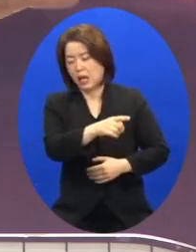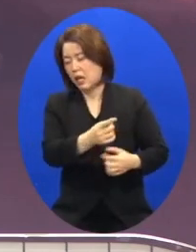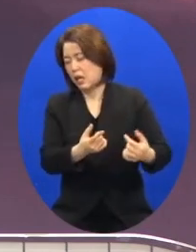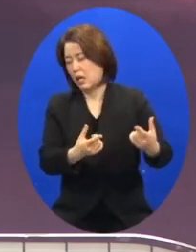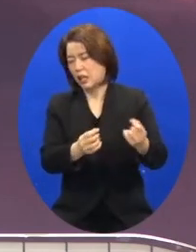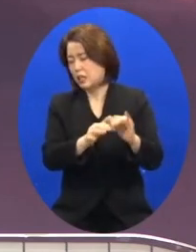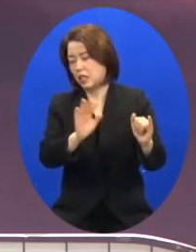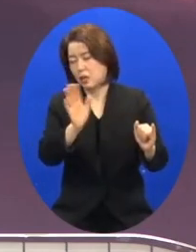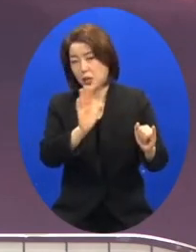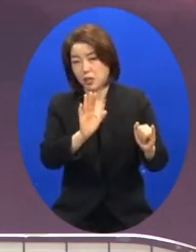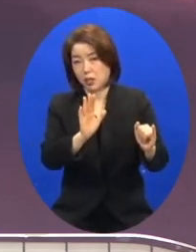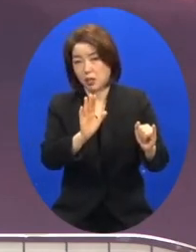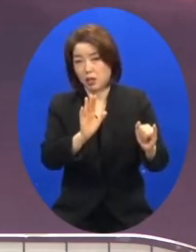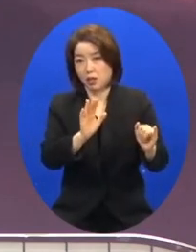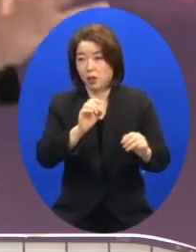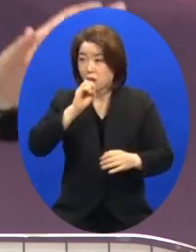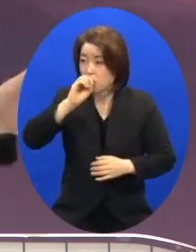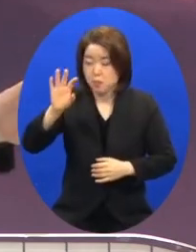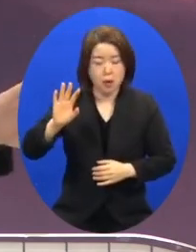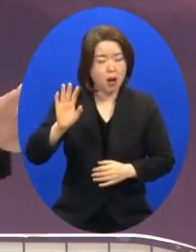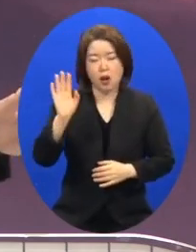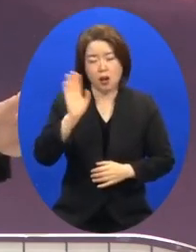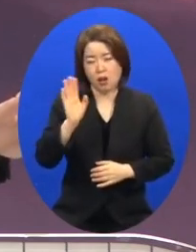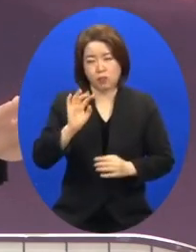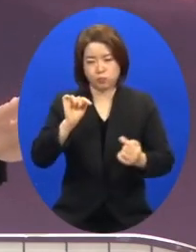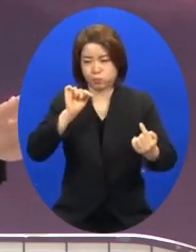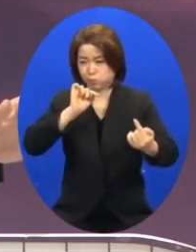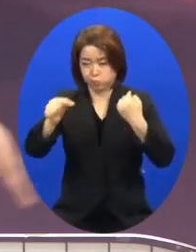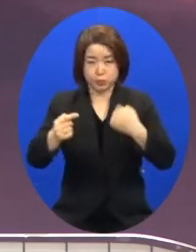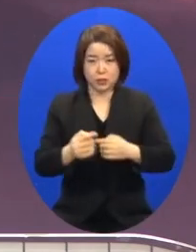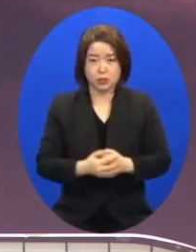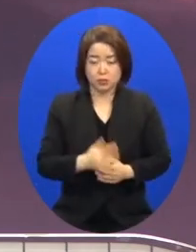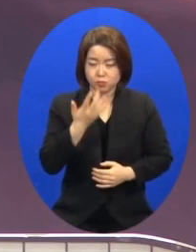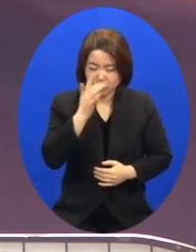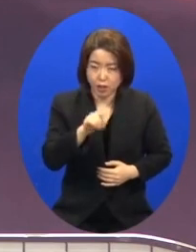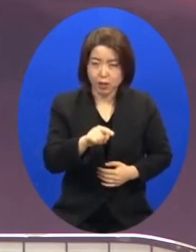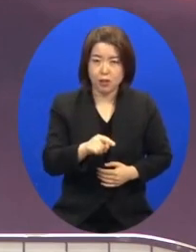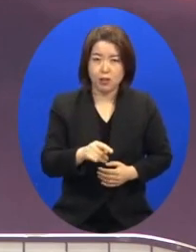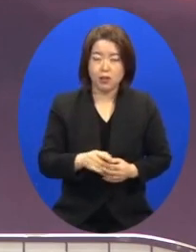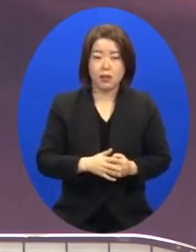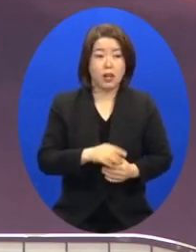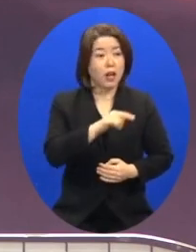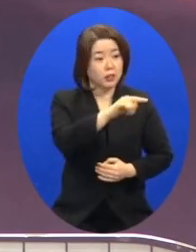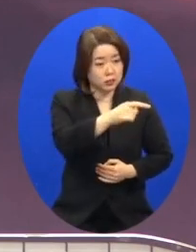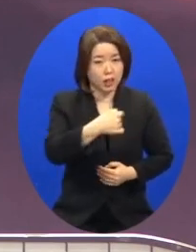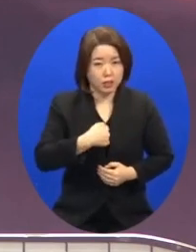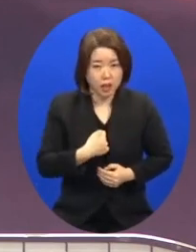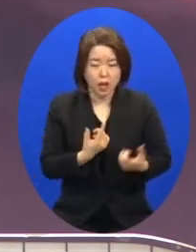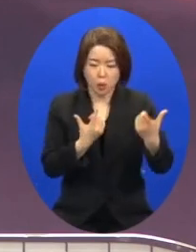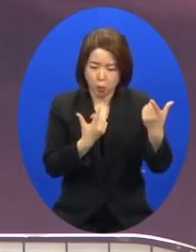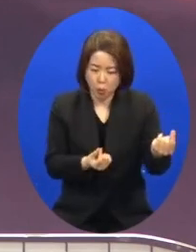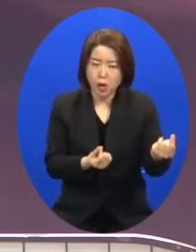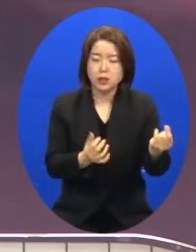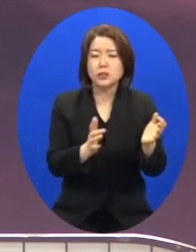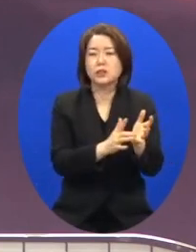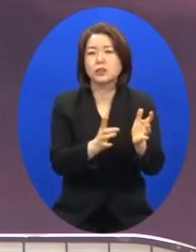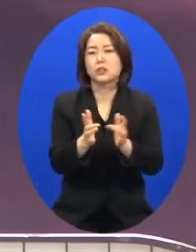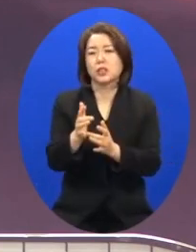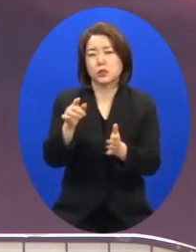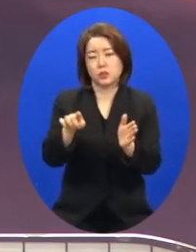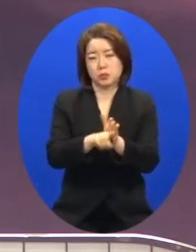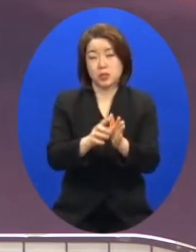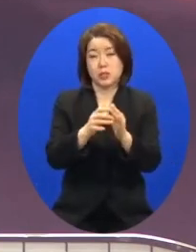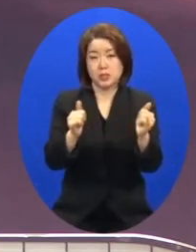사람 아니에요 말이 안통합니다 그 사람이나 나나 다 예수 믿는 사람입니다